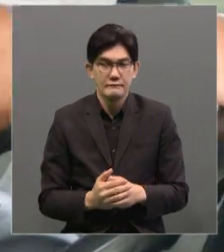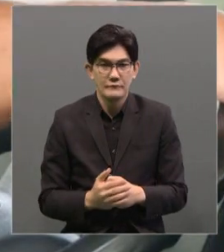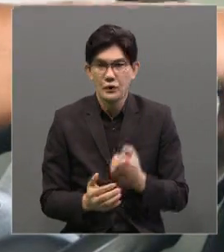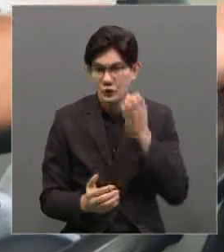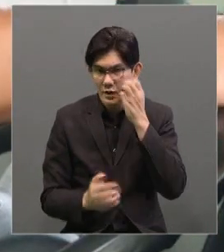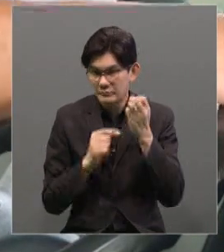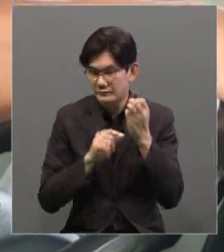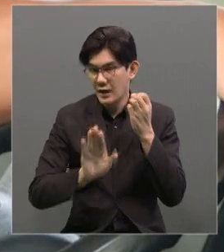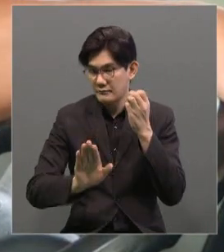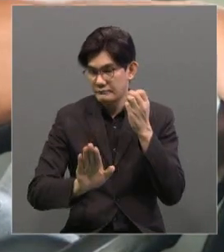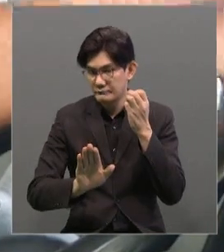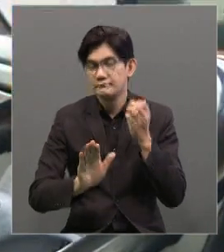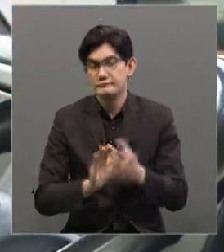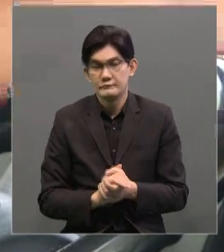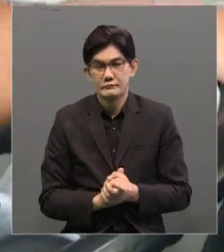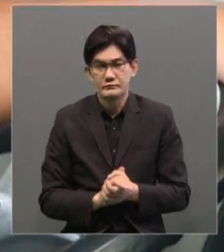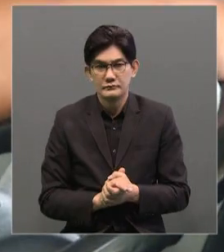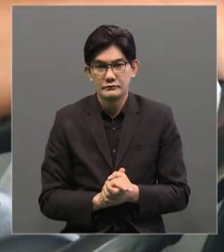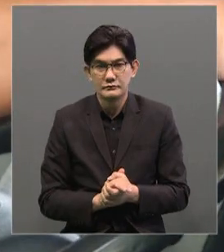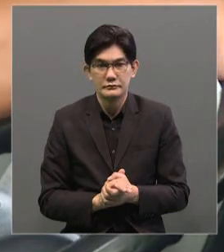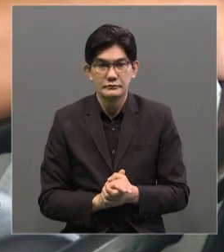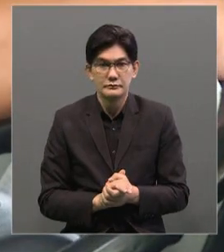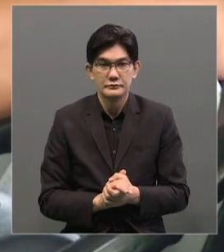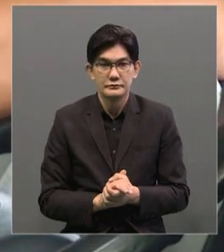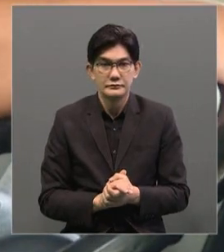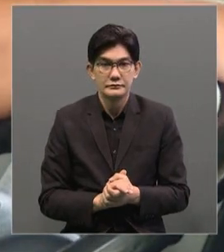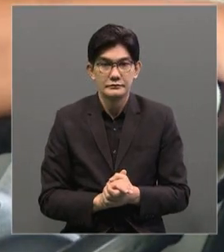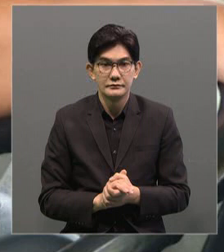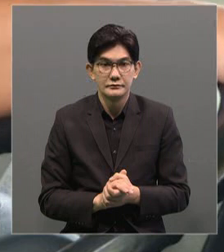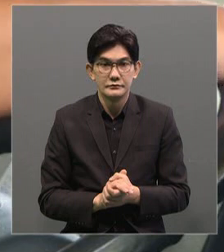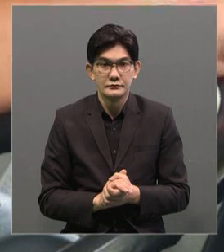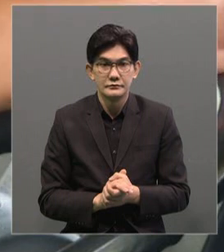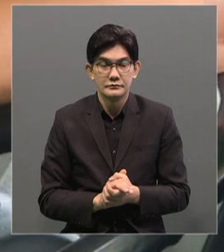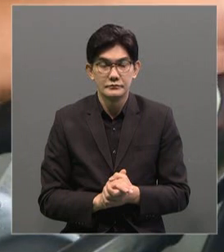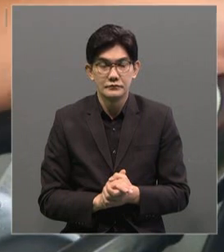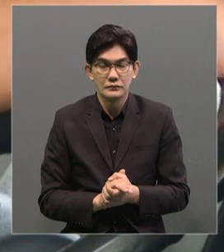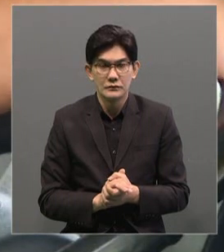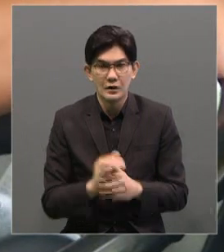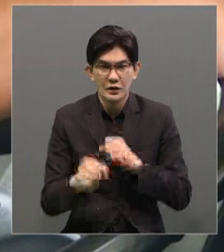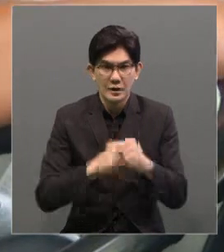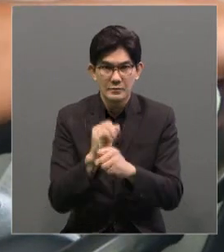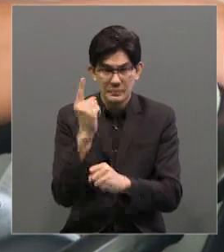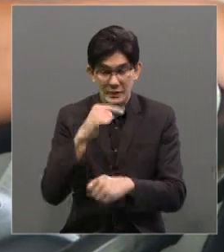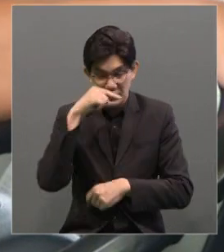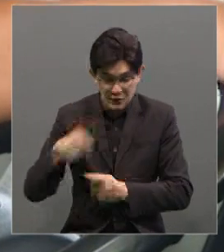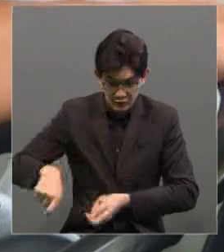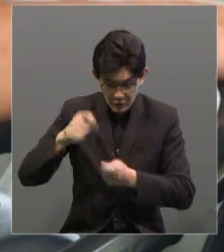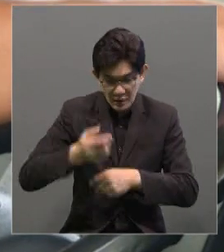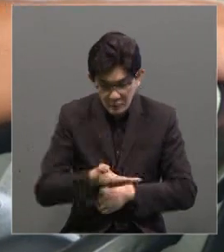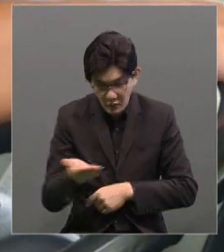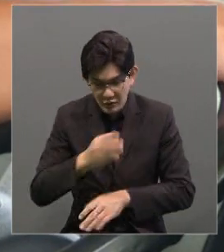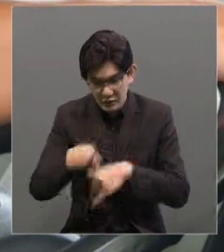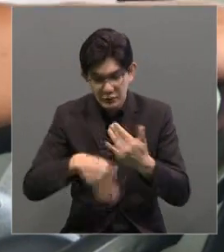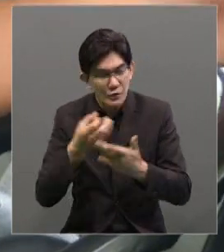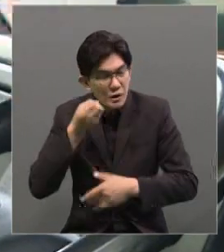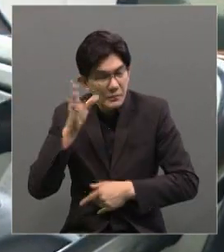รศัพท์นี่แตะไม่ได้ตัวคนขับรถต้องมีอุปกรณ์นะฮะครับผมครับช่วงเทศกาลปีใหม่ไทยนะครับก็ขอให้ทุกคนเดินทางปลอดภั